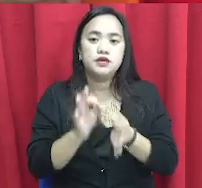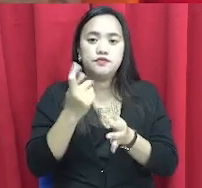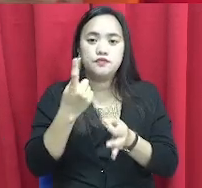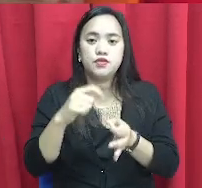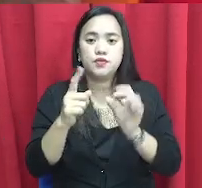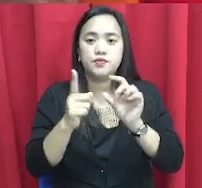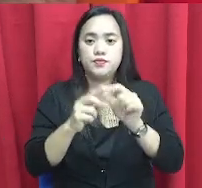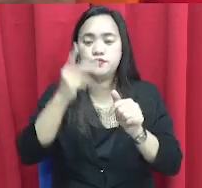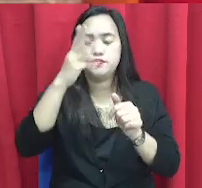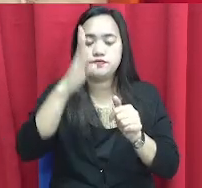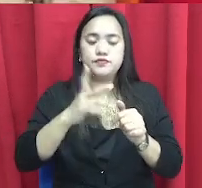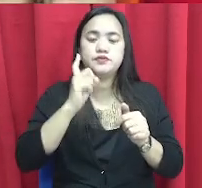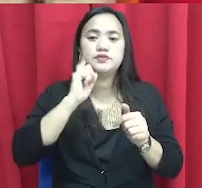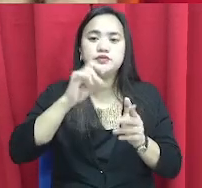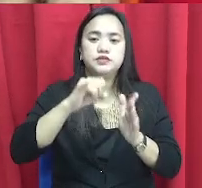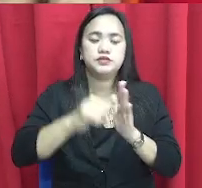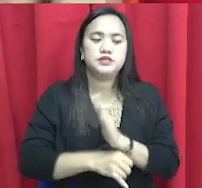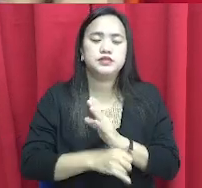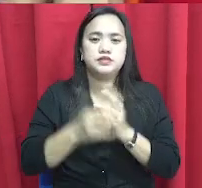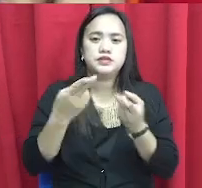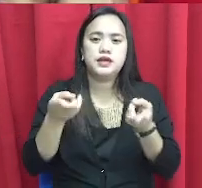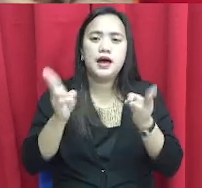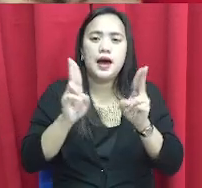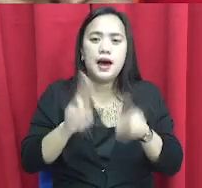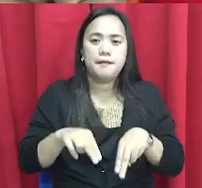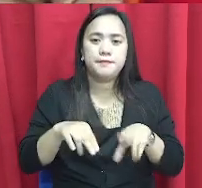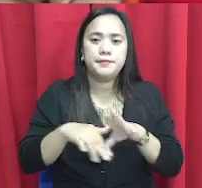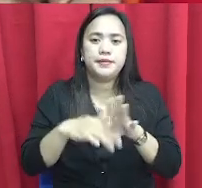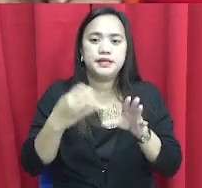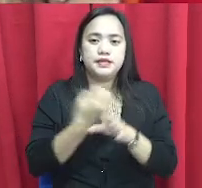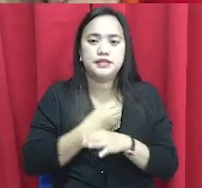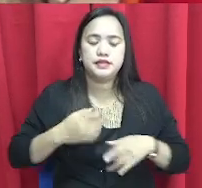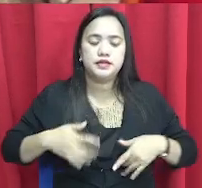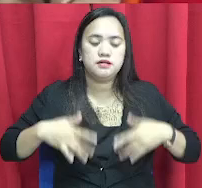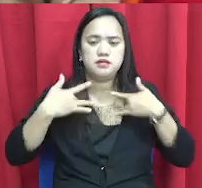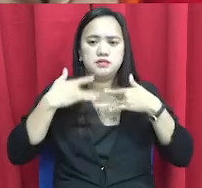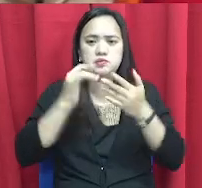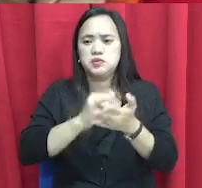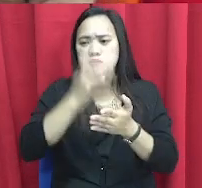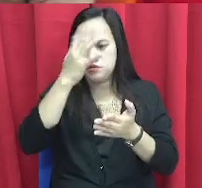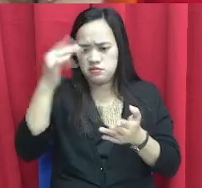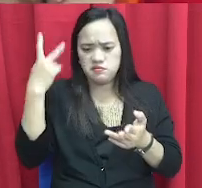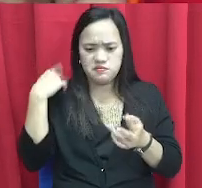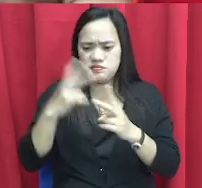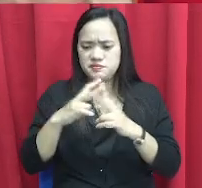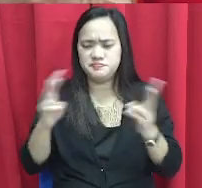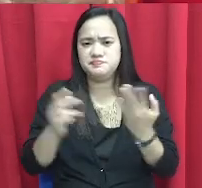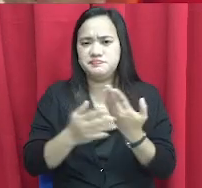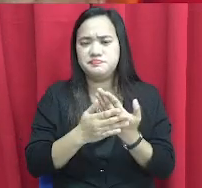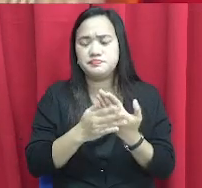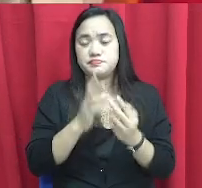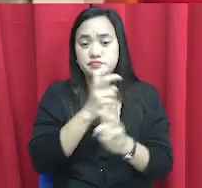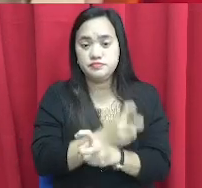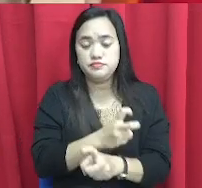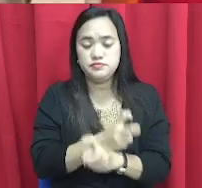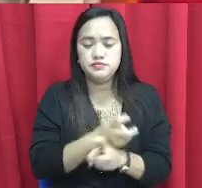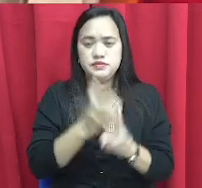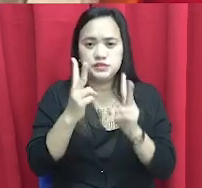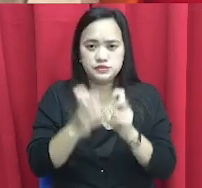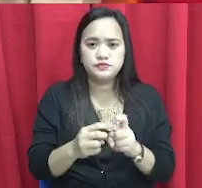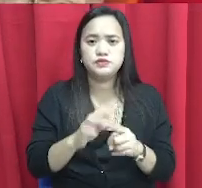sinabi ng Diyos ang siyang masunod Amen Kaya nga kaya tayo nahihirapan sa bagay po na yan sa ating pamilya lalo na sa mga